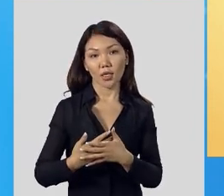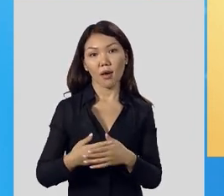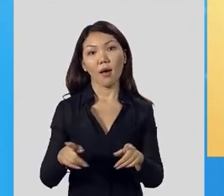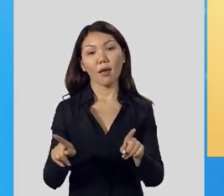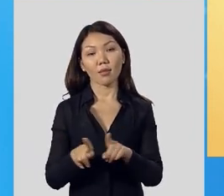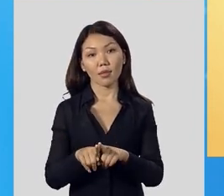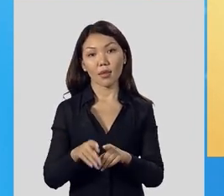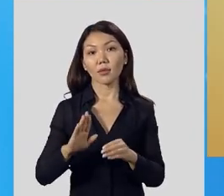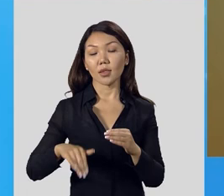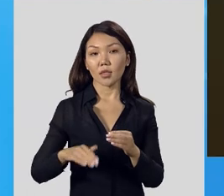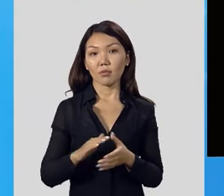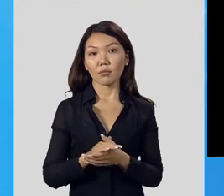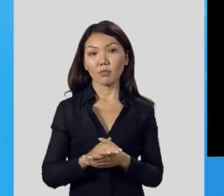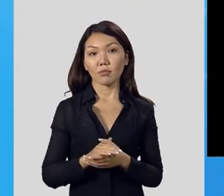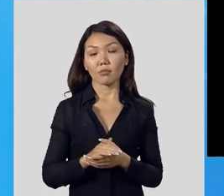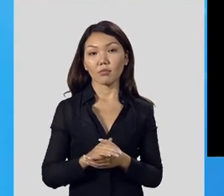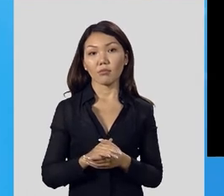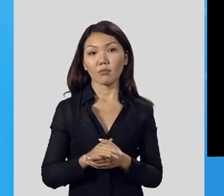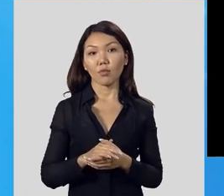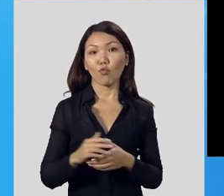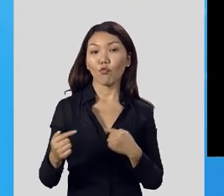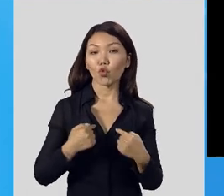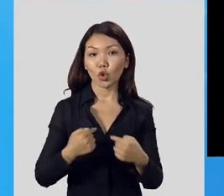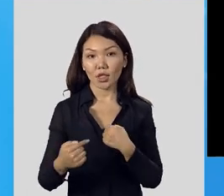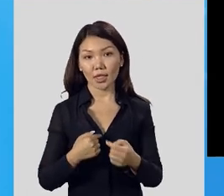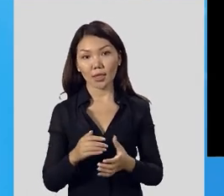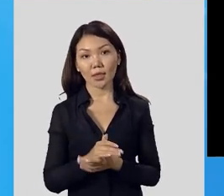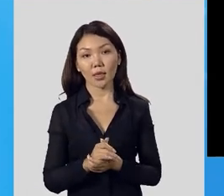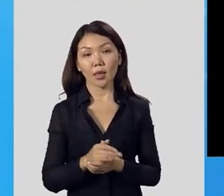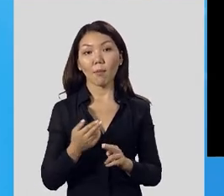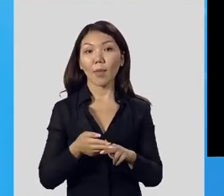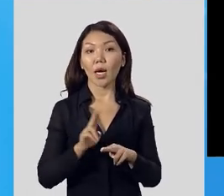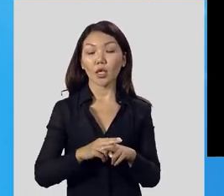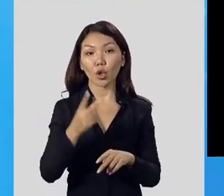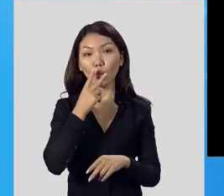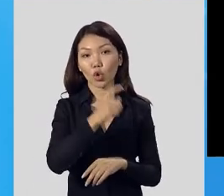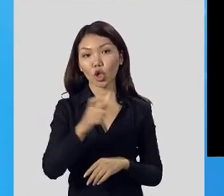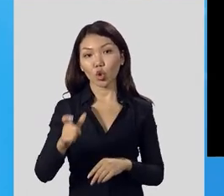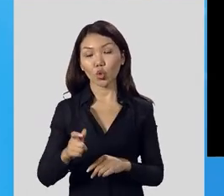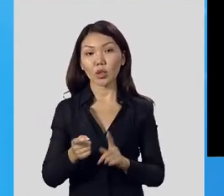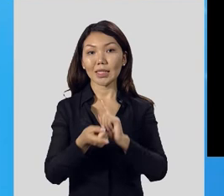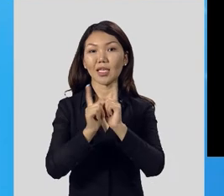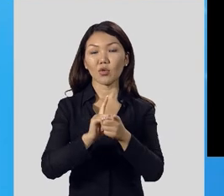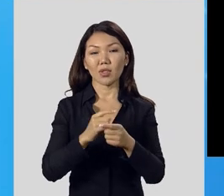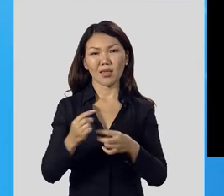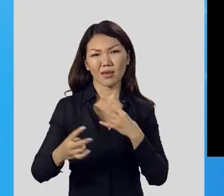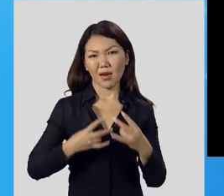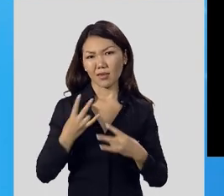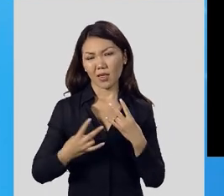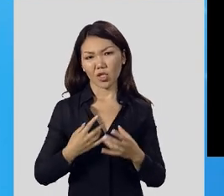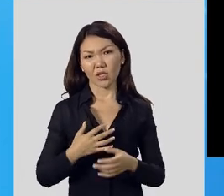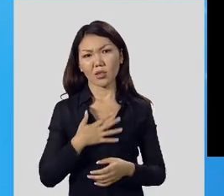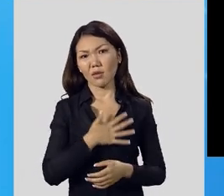в угнетении. Поэтому курящие люди становятся раздражительными и